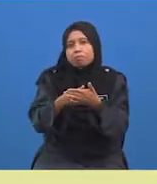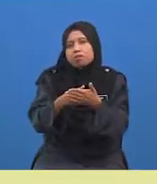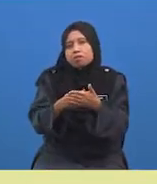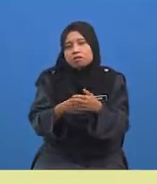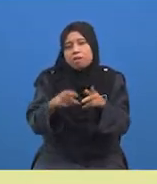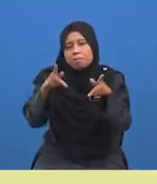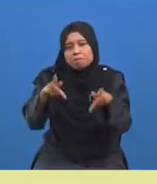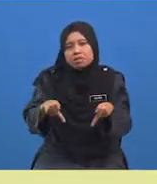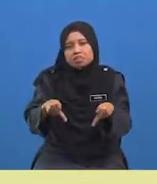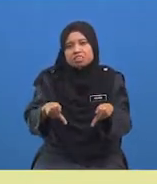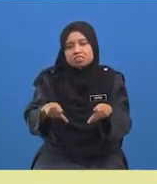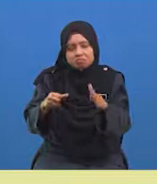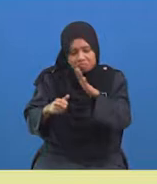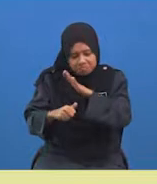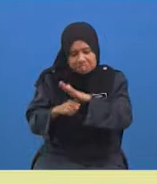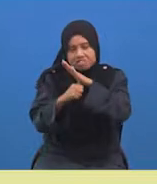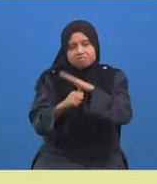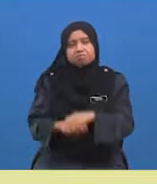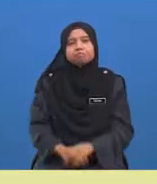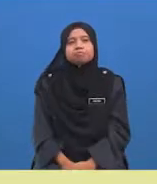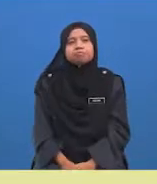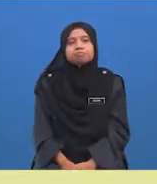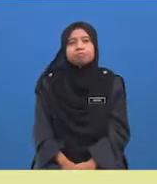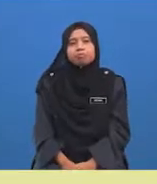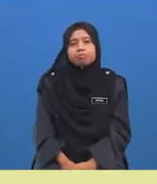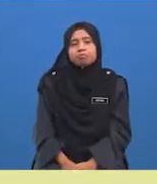pekerja mengalami stres.